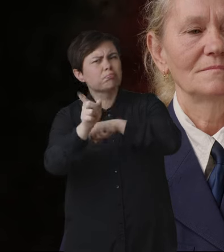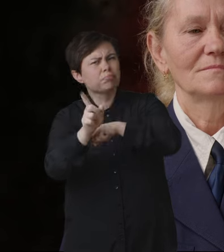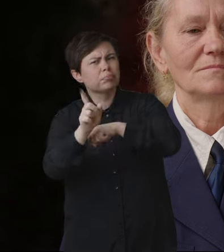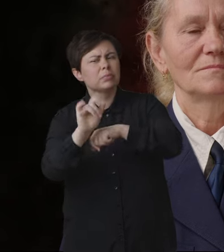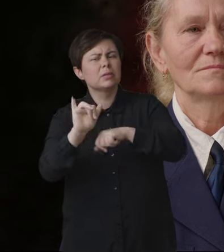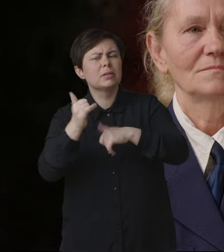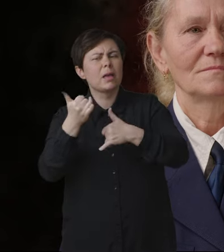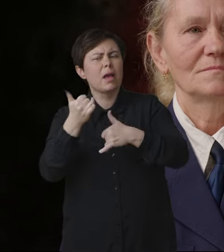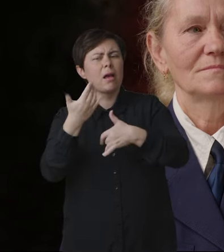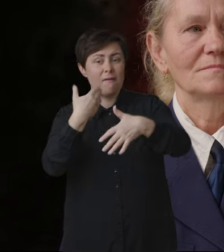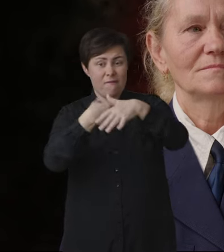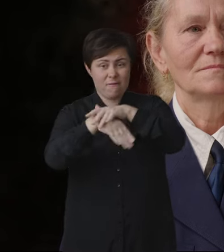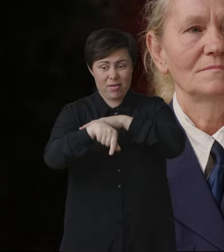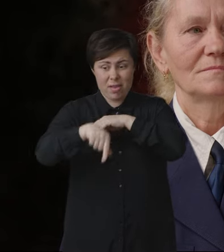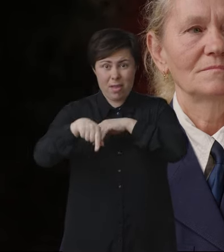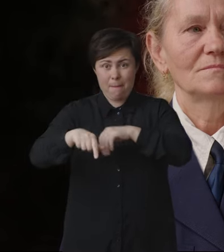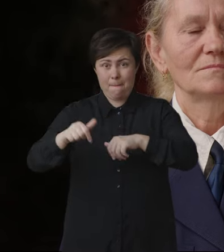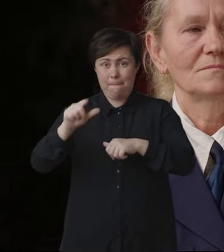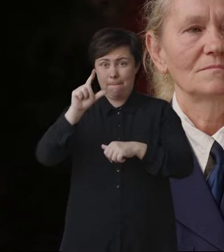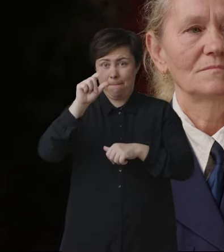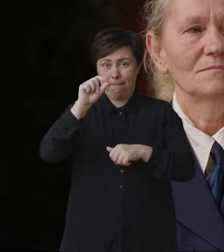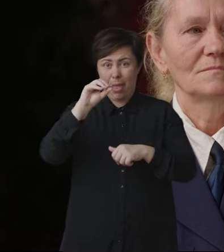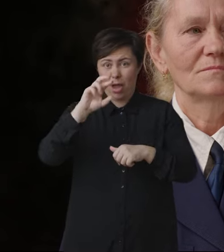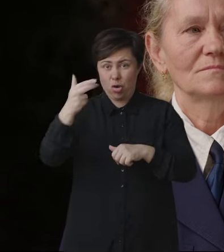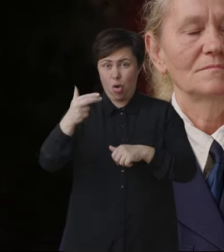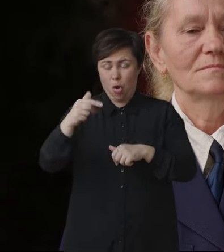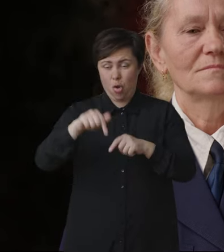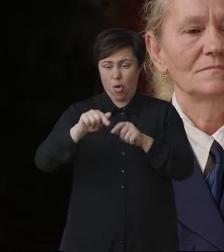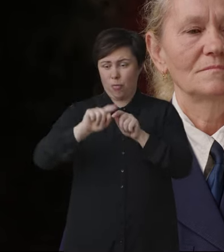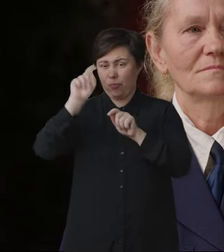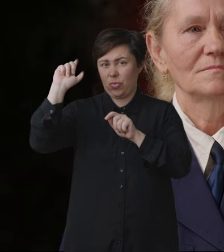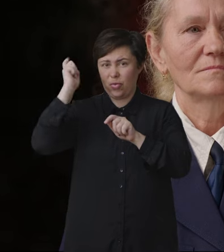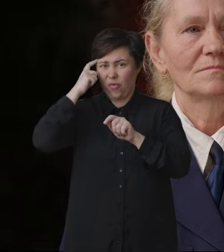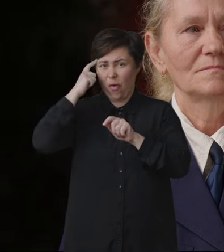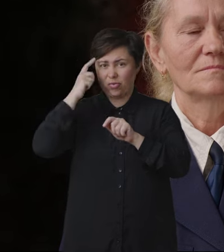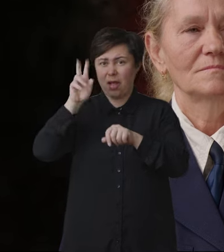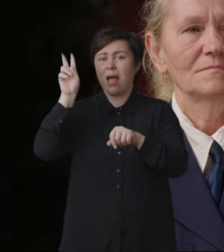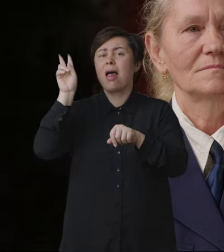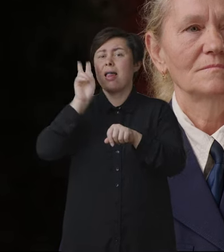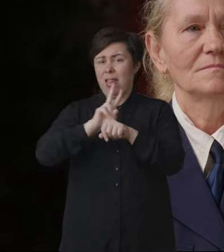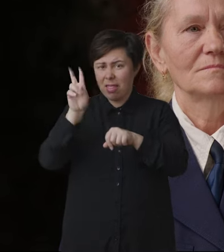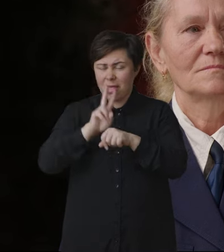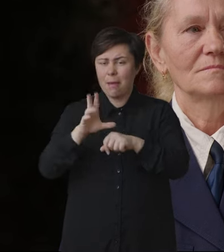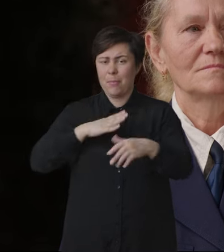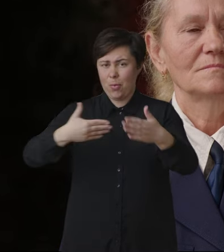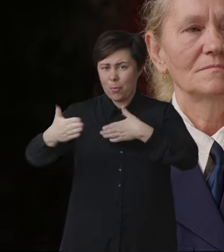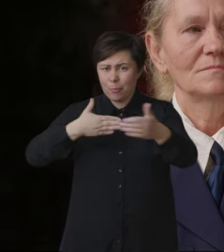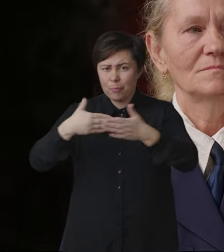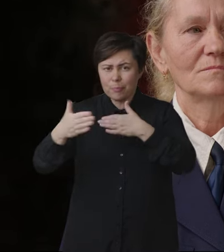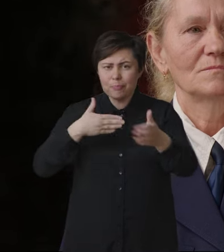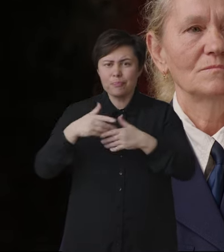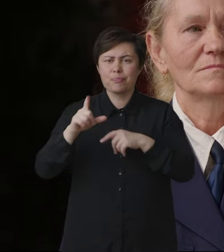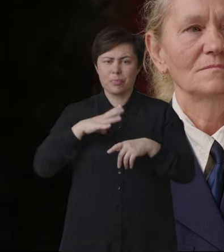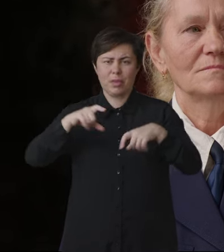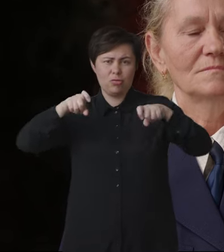Jeszcze jak się wychodziło z peronów na dworzec Legnicki, to były takie bramki, w których siedział